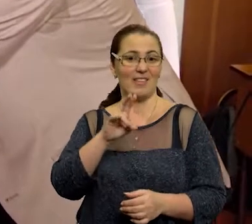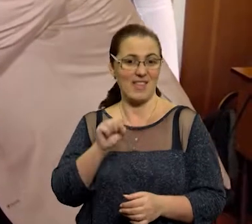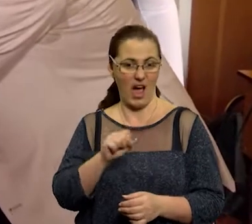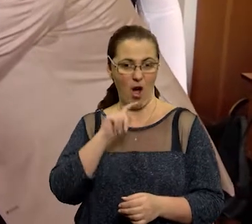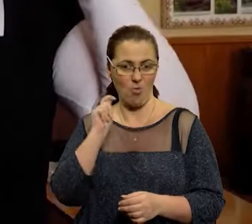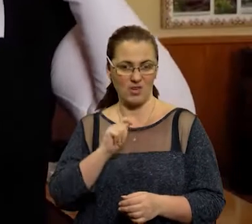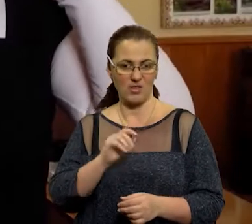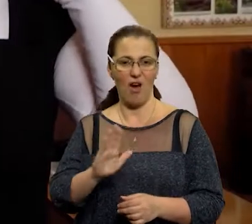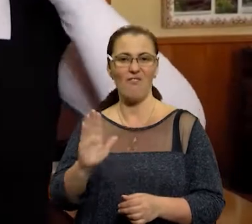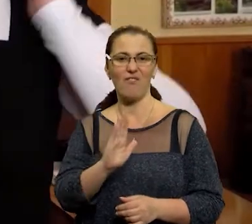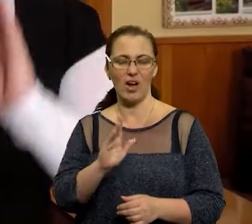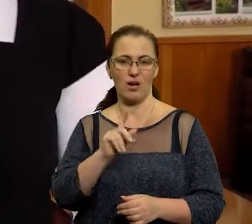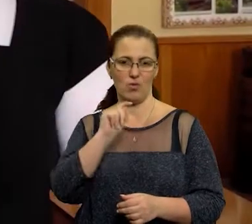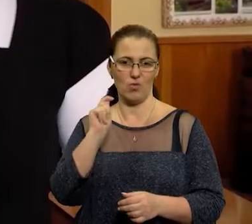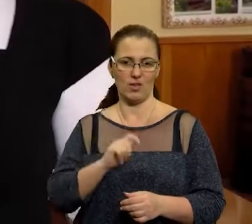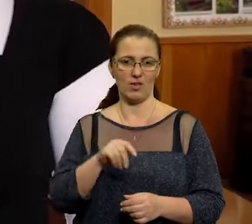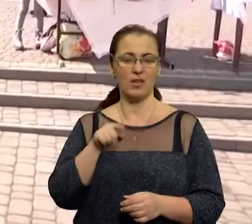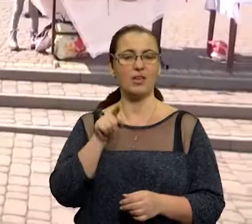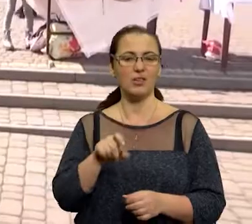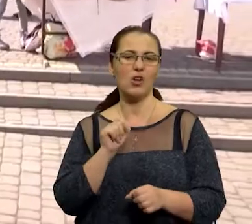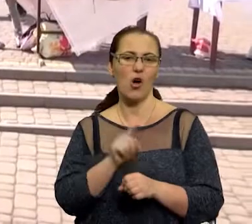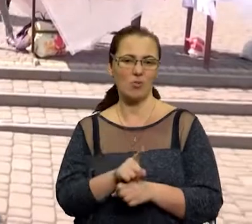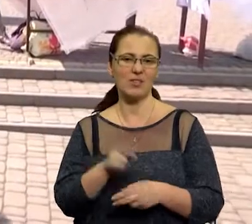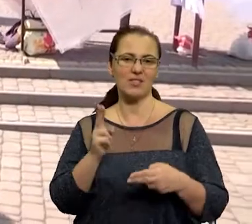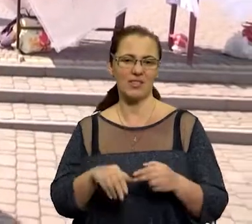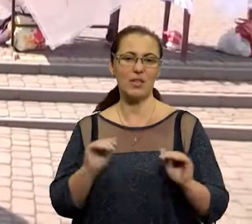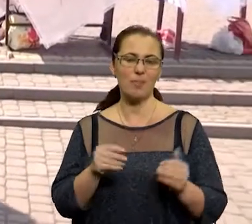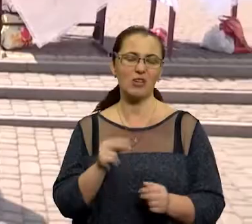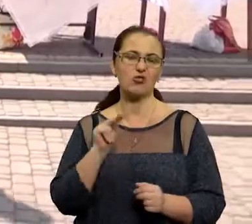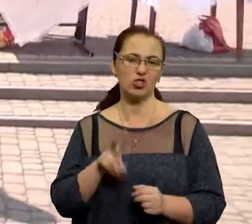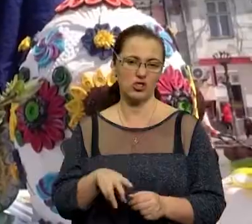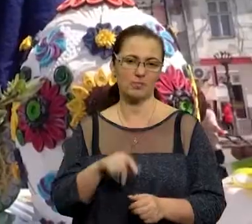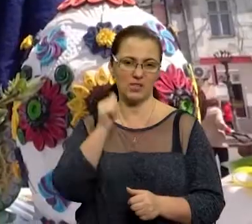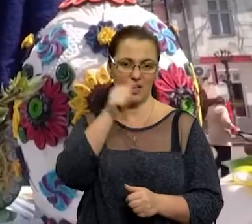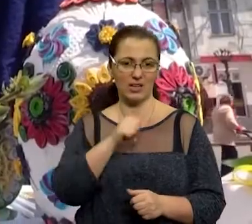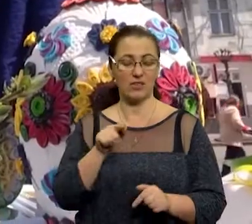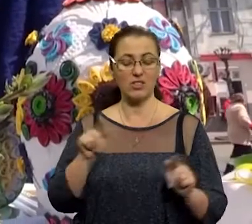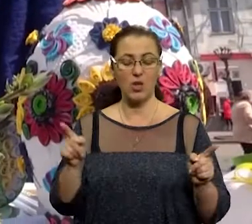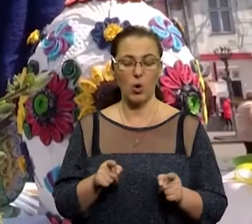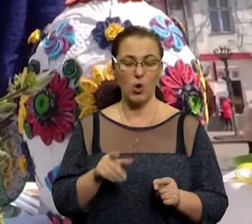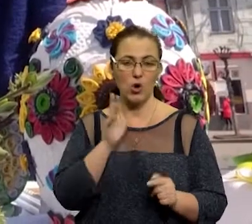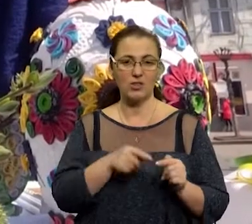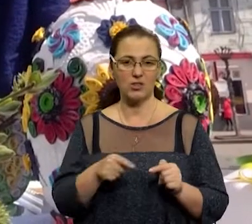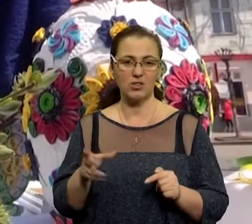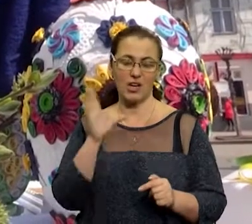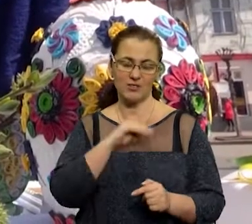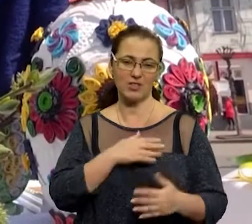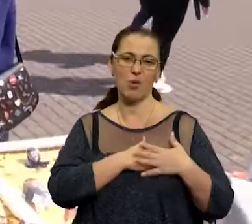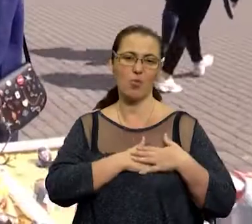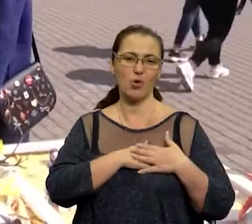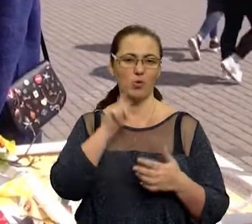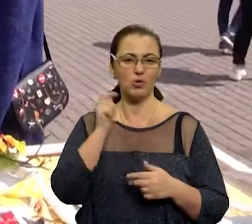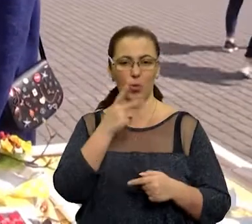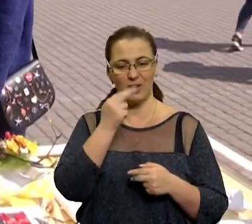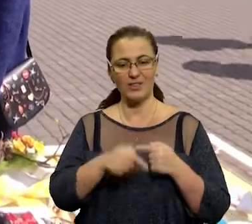в Україні. Його місія закінчиться уже менше, аніж за рік. І хоча Девід за короткий час встиг полюбити українські традиції